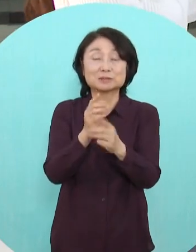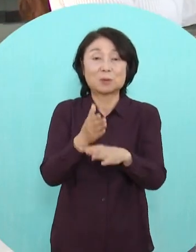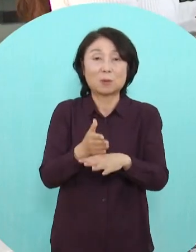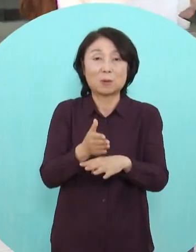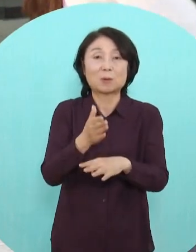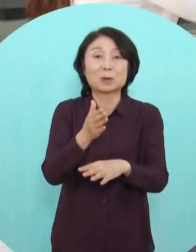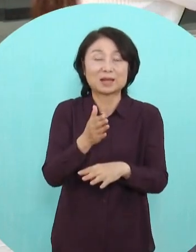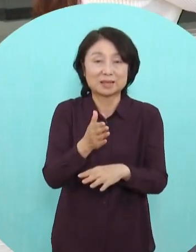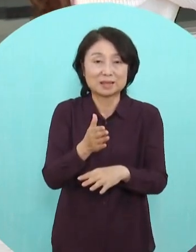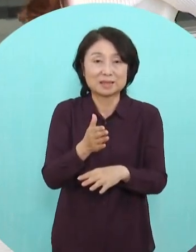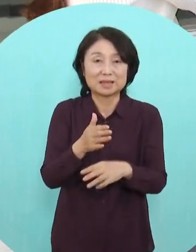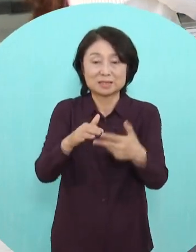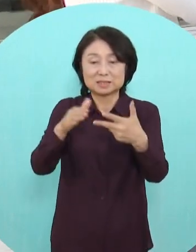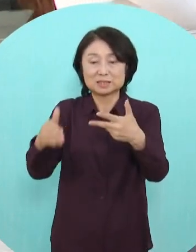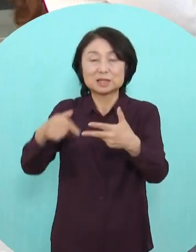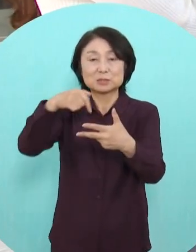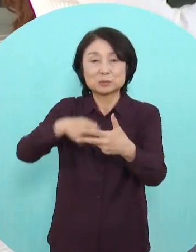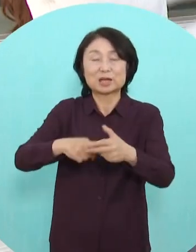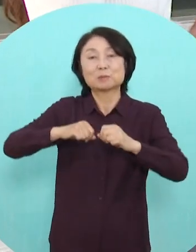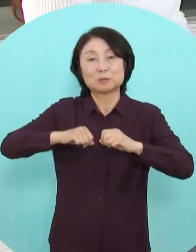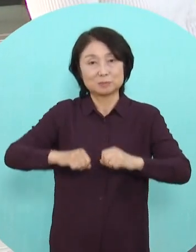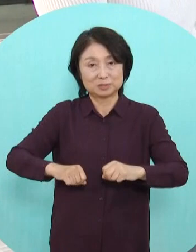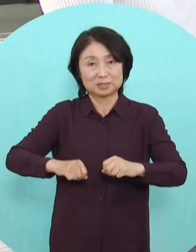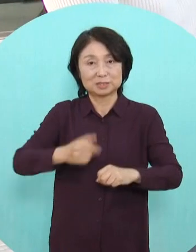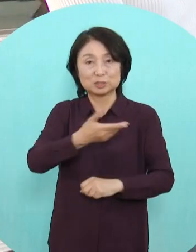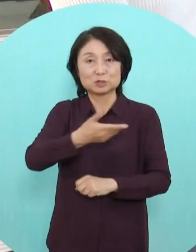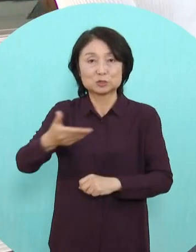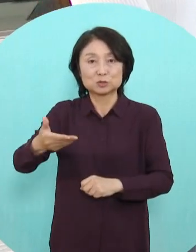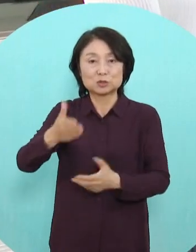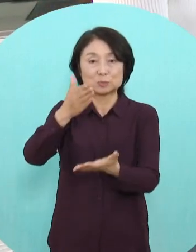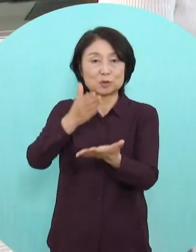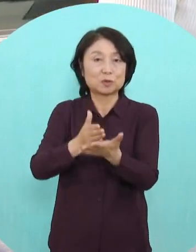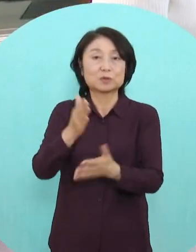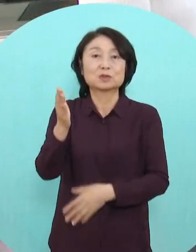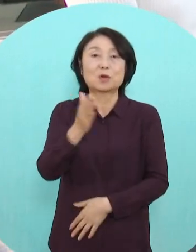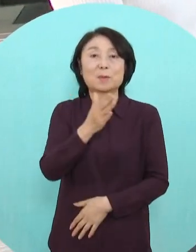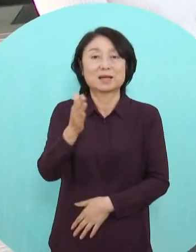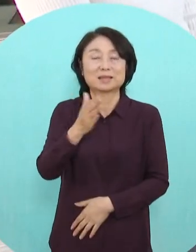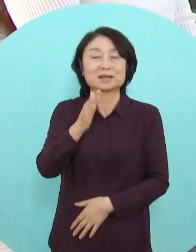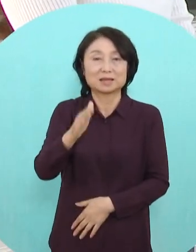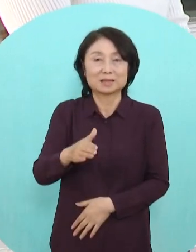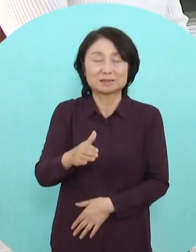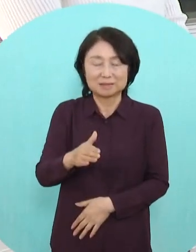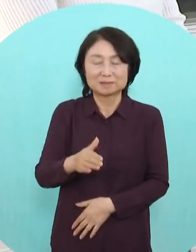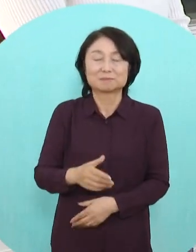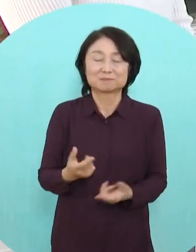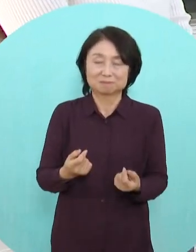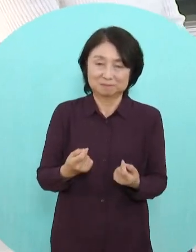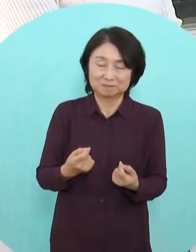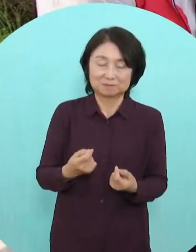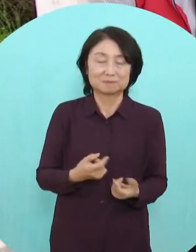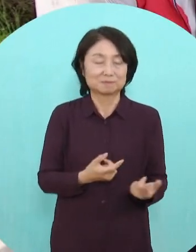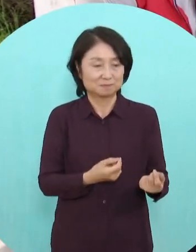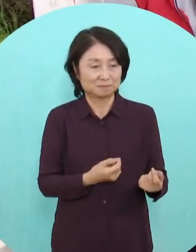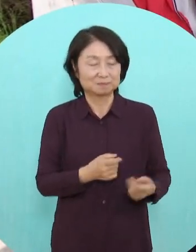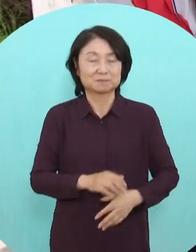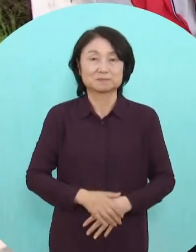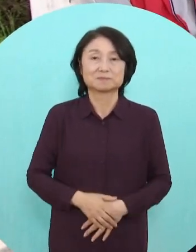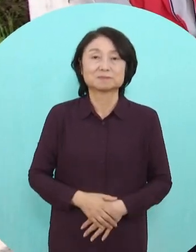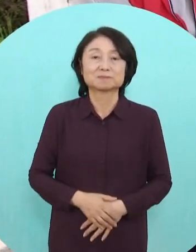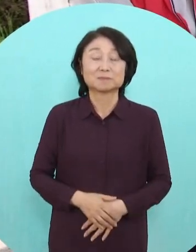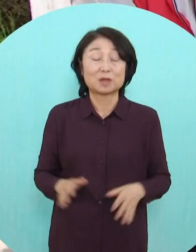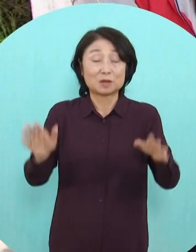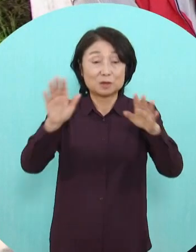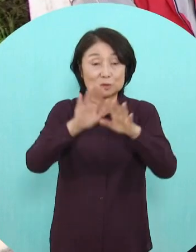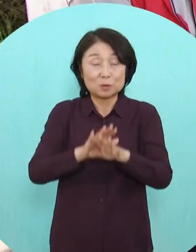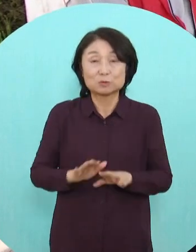によって建物内も大丈夫で、水道水も断水することがなかったんですね。 はい、そうですね。 夜